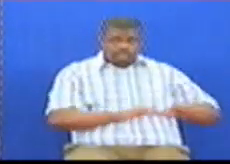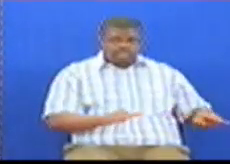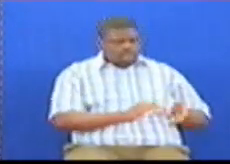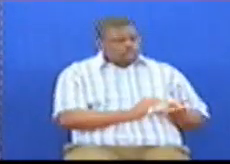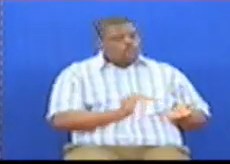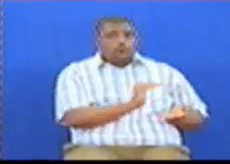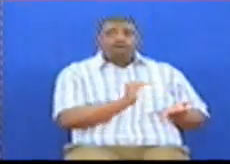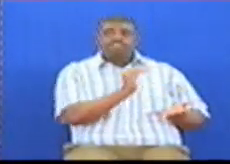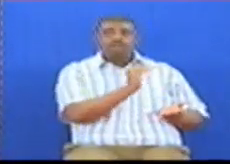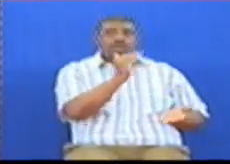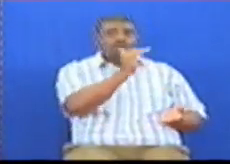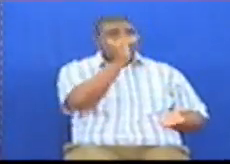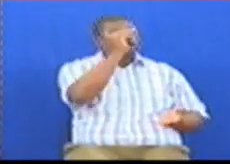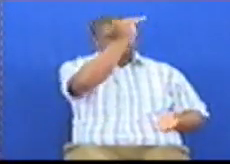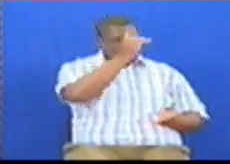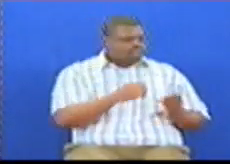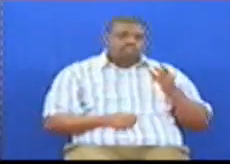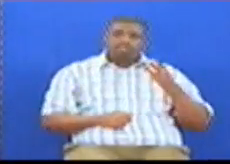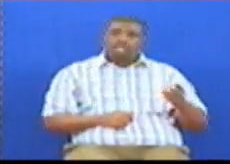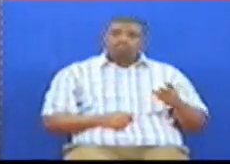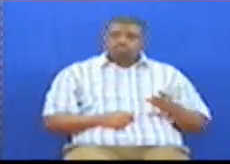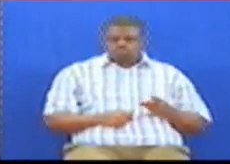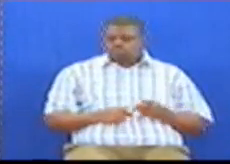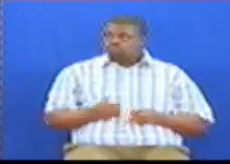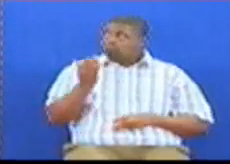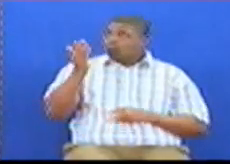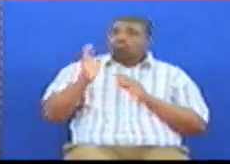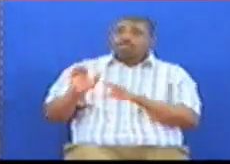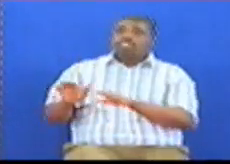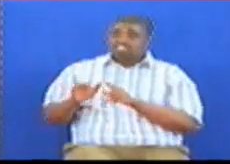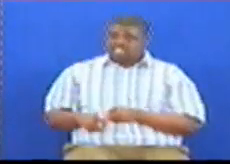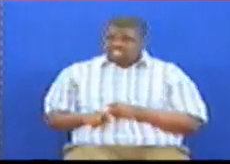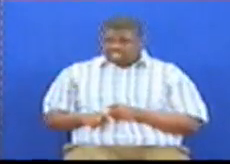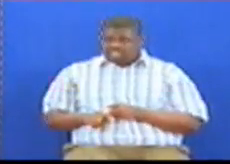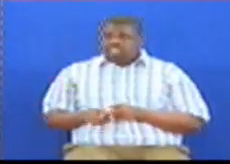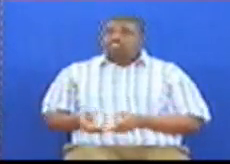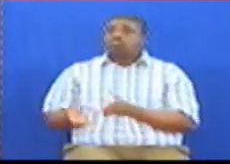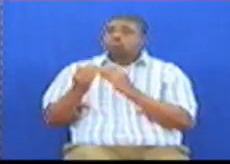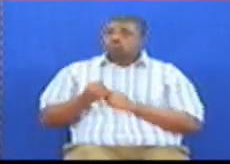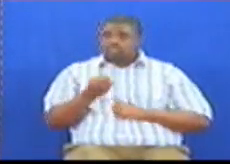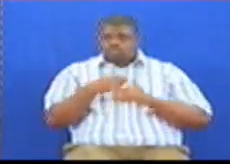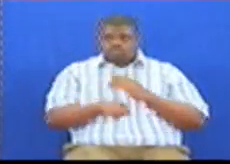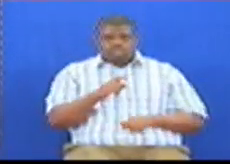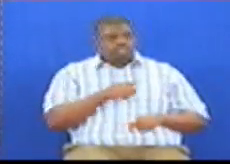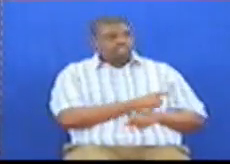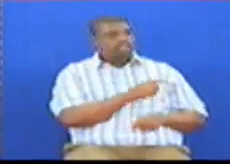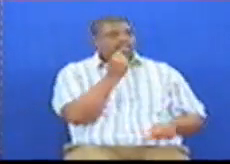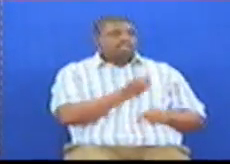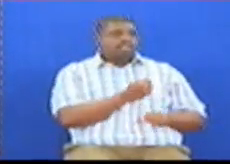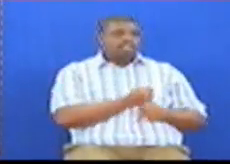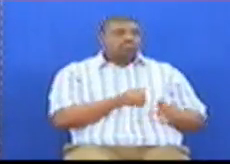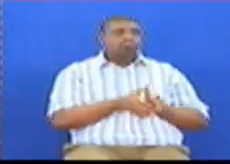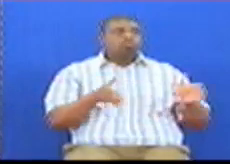linakwenda gorofa ya tatu. Naomba Mungu akubariki, certificate itoke, jengo limaliziwe, basi tuweze kuingia mle ndani tukafanye kazi kubwa